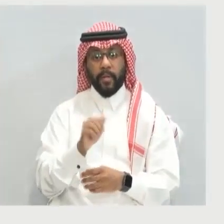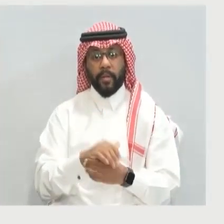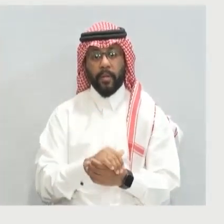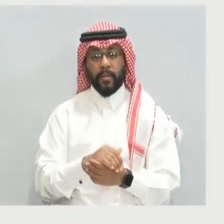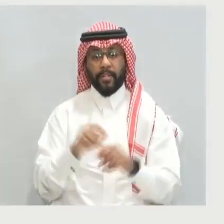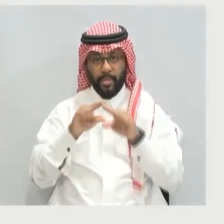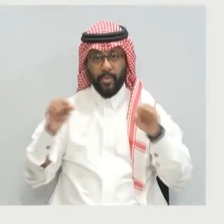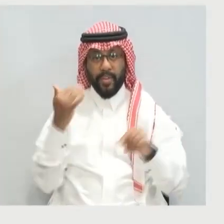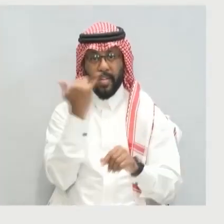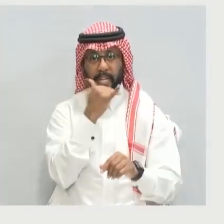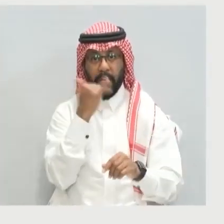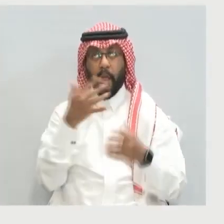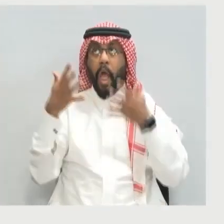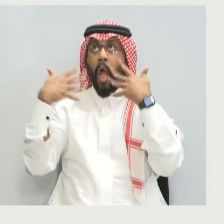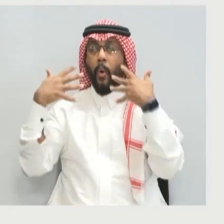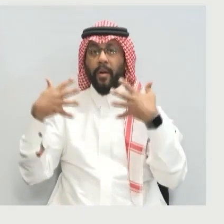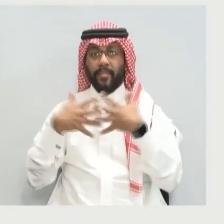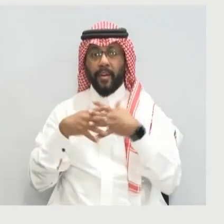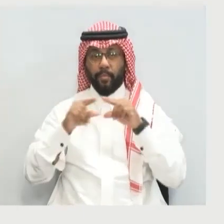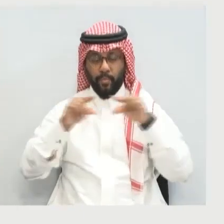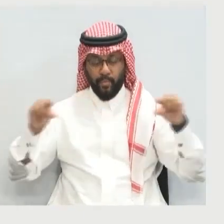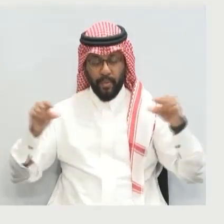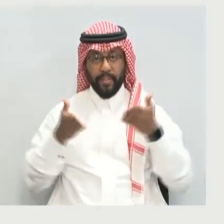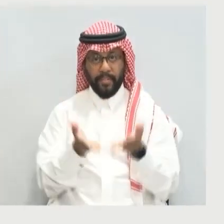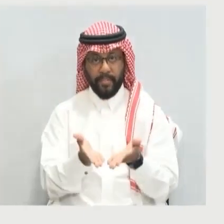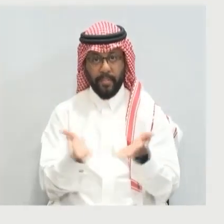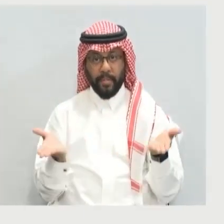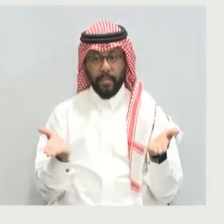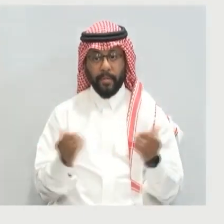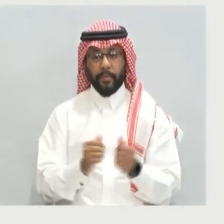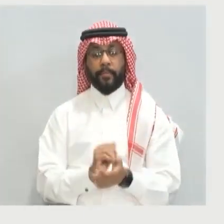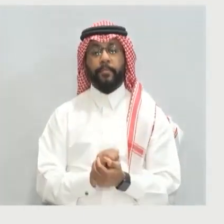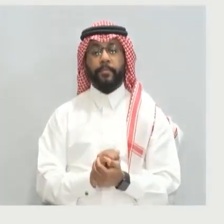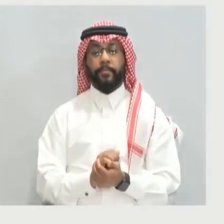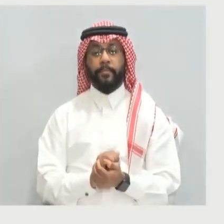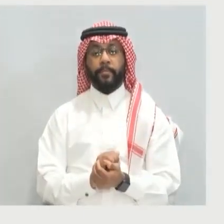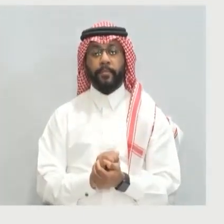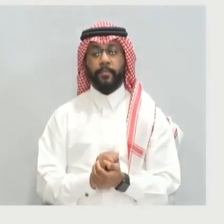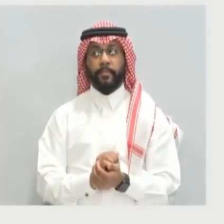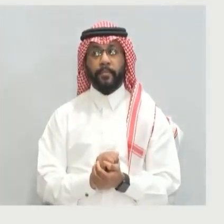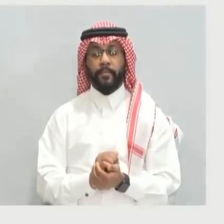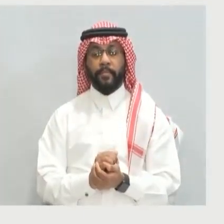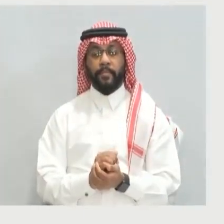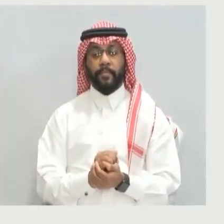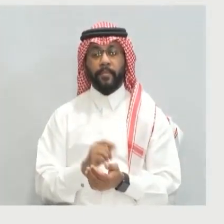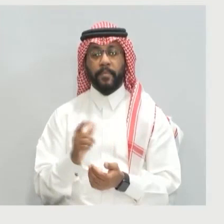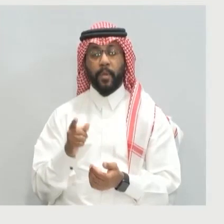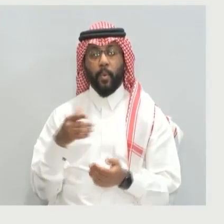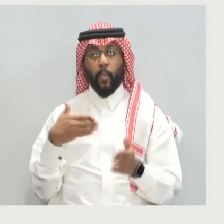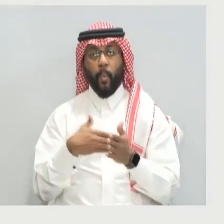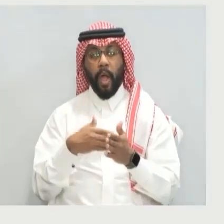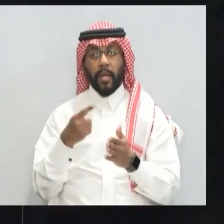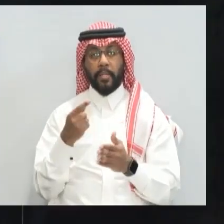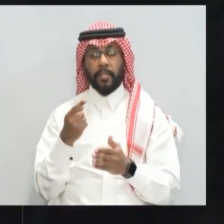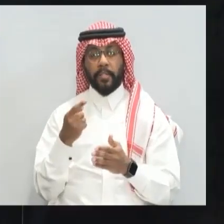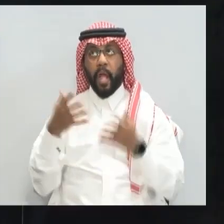ثنائي النيتروجين موجود في الهواء وفق المعادله التاليه سيكون التفكك خامس اكسيد ثنائي النيتروجين يعطيني